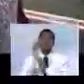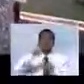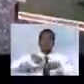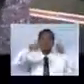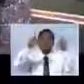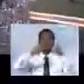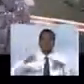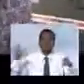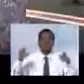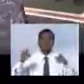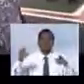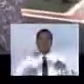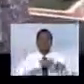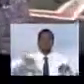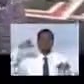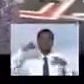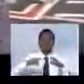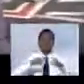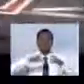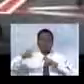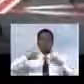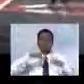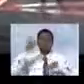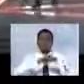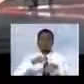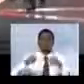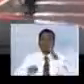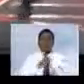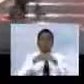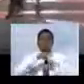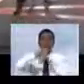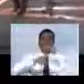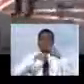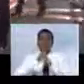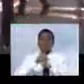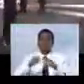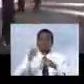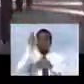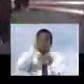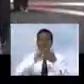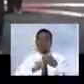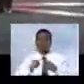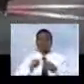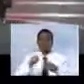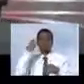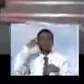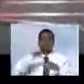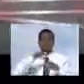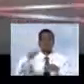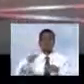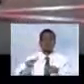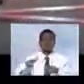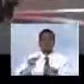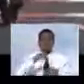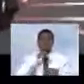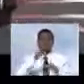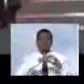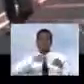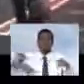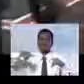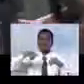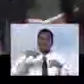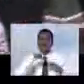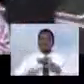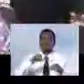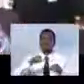délégations de débattre sur la restructuration de l'économie mondiale et du système financier. Pour ce faire, il n'est pas exclu que